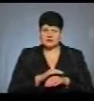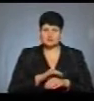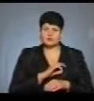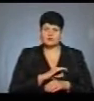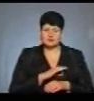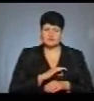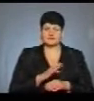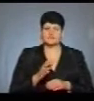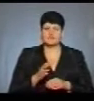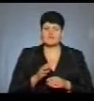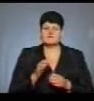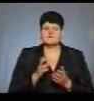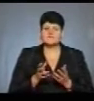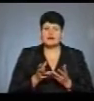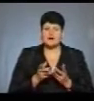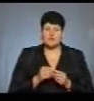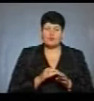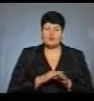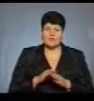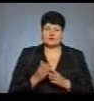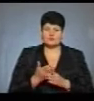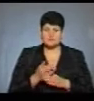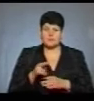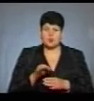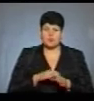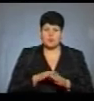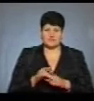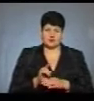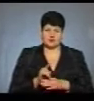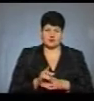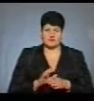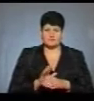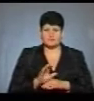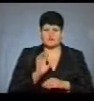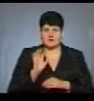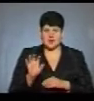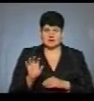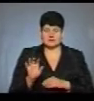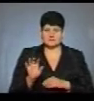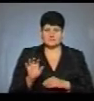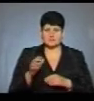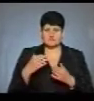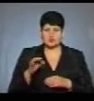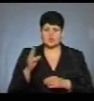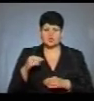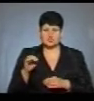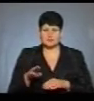споживання енергоресурсу, нараховується повна субсидія по повних нормах і відправляється вже на